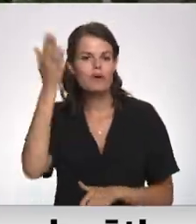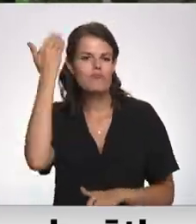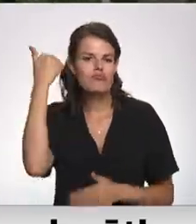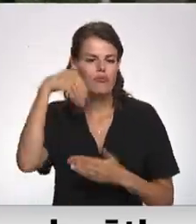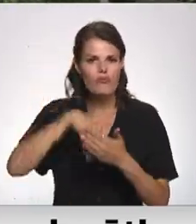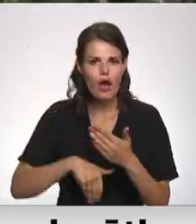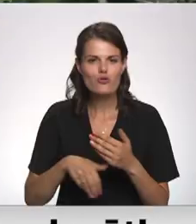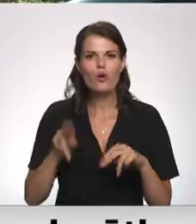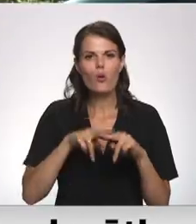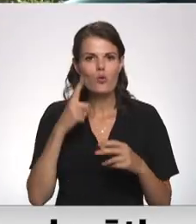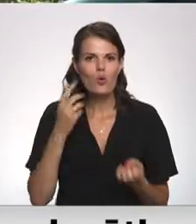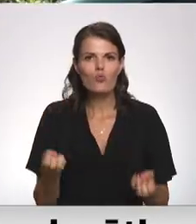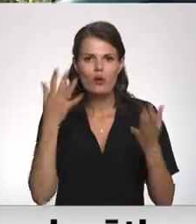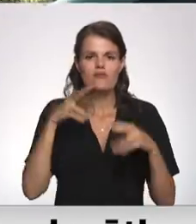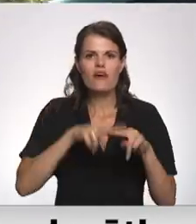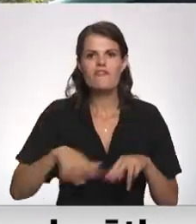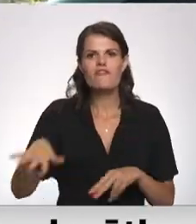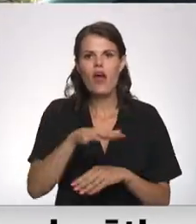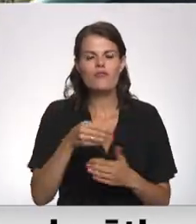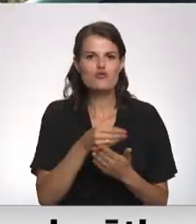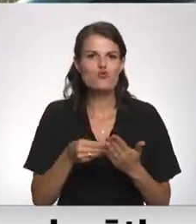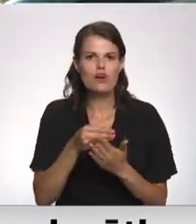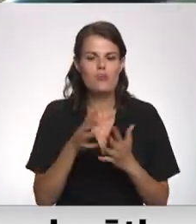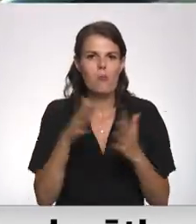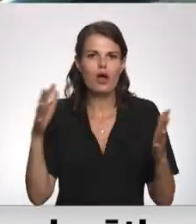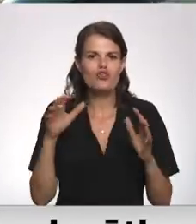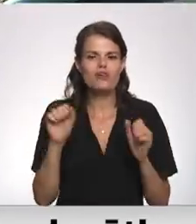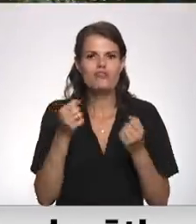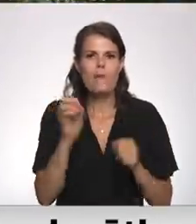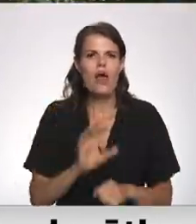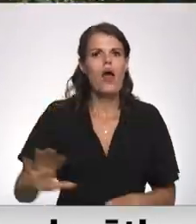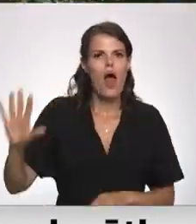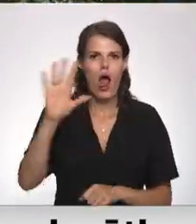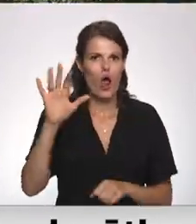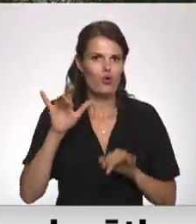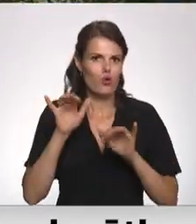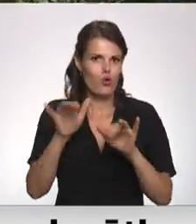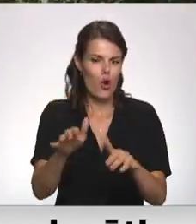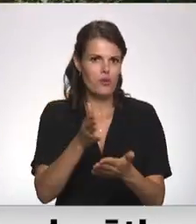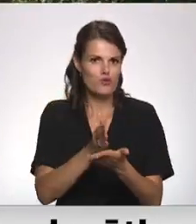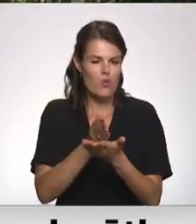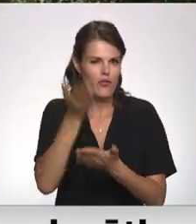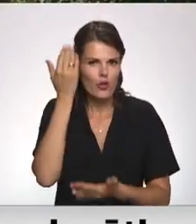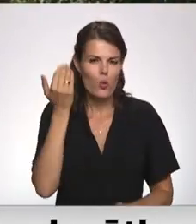aizvēsturē un noskaidrot vietas nozīmi plašākā Ziemeļa Eiropas norišu kontekstā. Inga Miglon, Justs Kurvins, TV Kurzem.